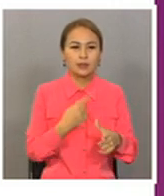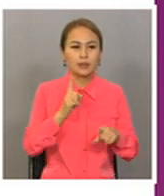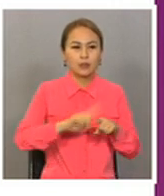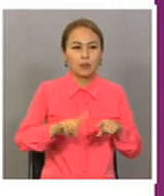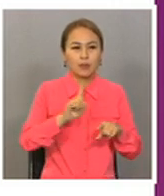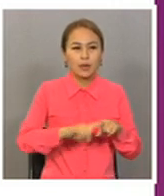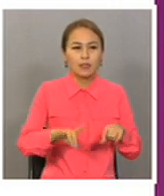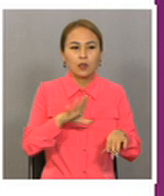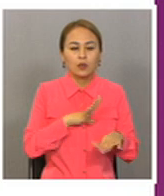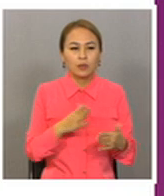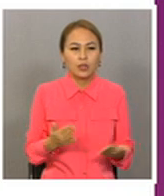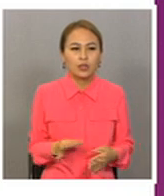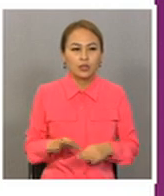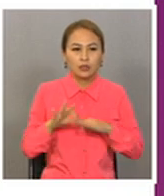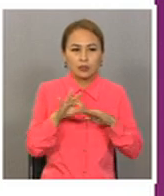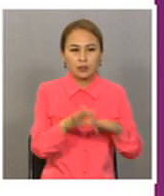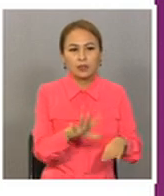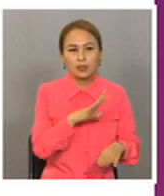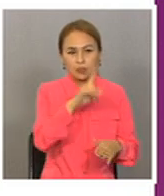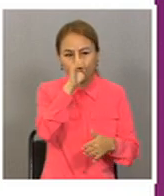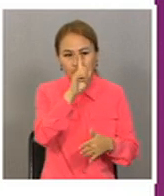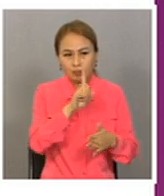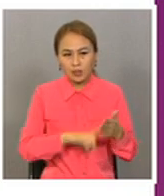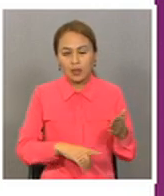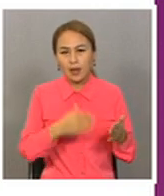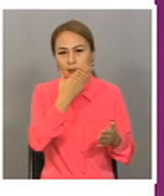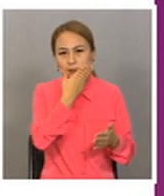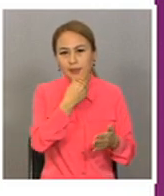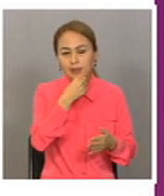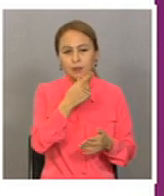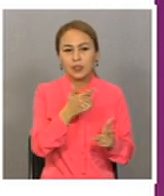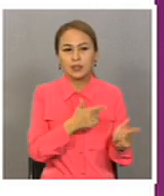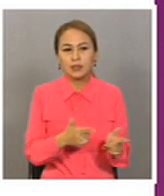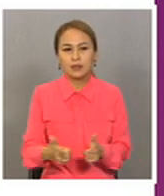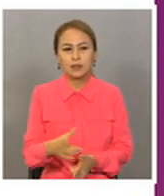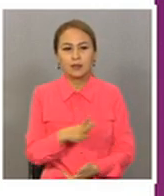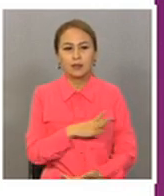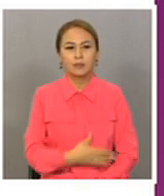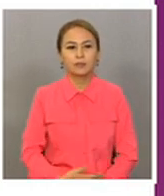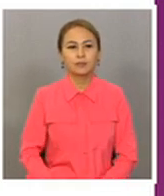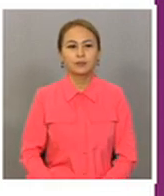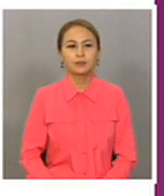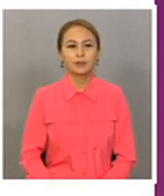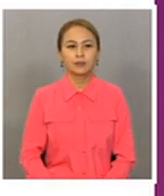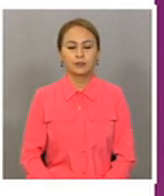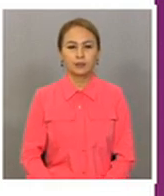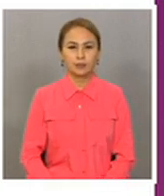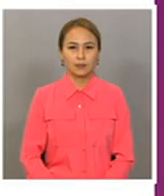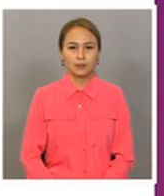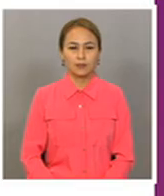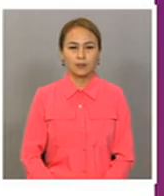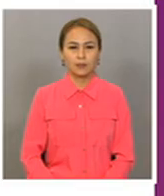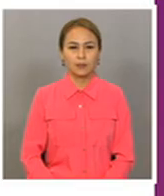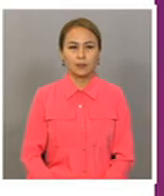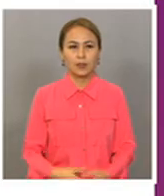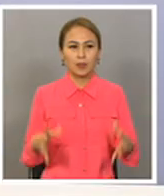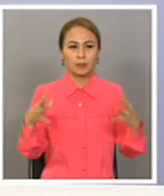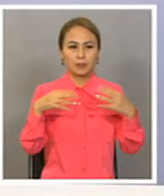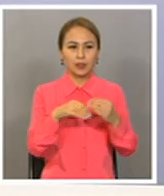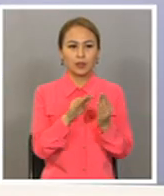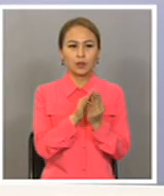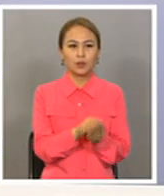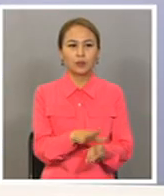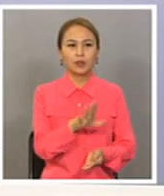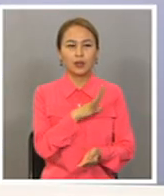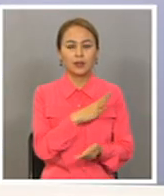тезірек басқа өмірге жеткізеді деген сеніммен әсем атабзелдермен безендіріп бірге көмген.